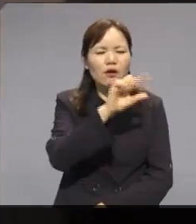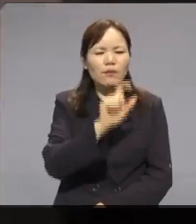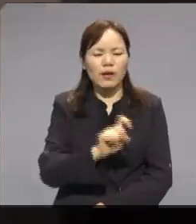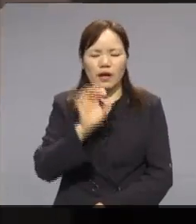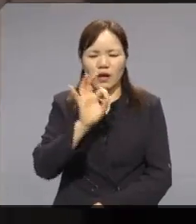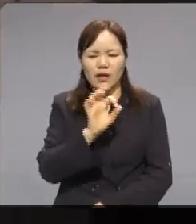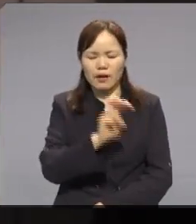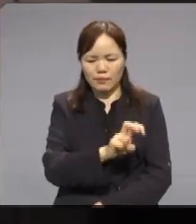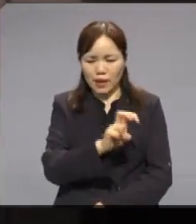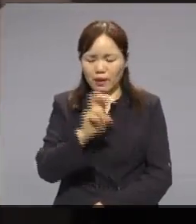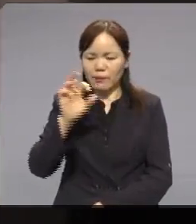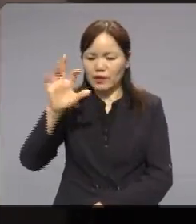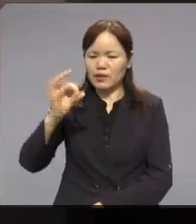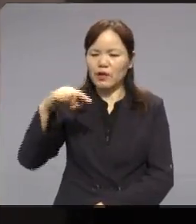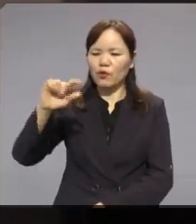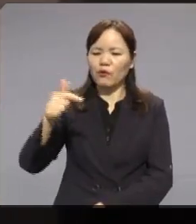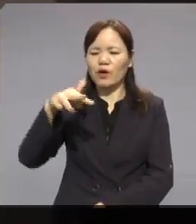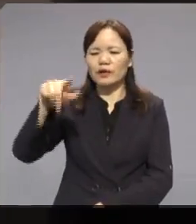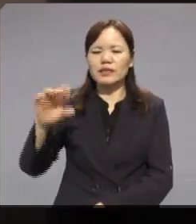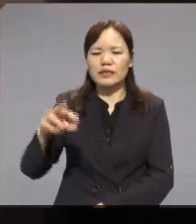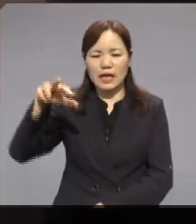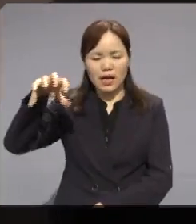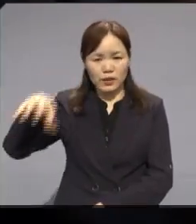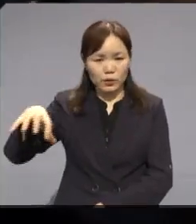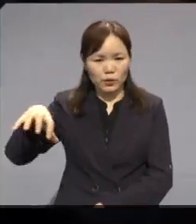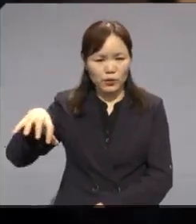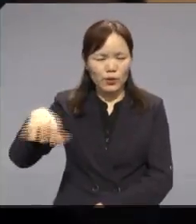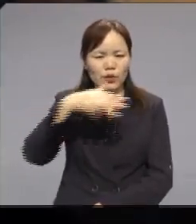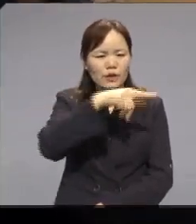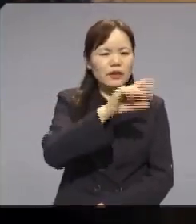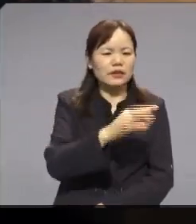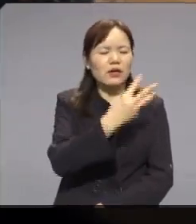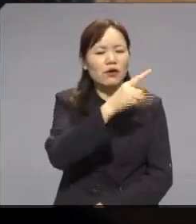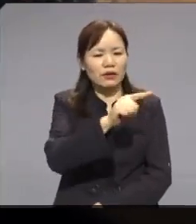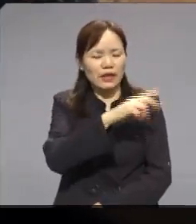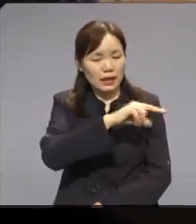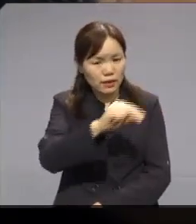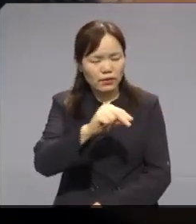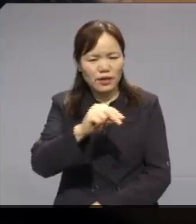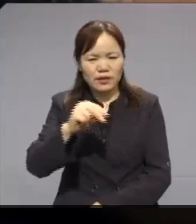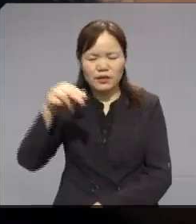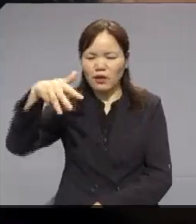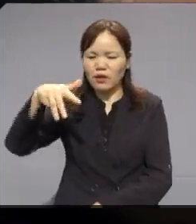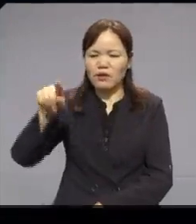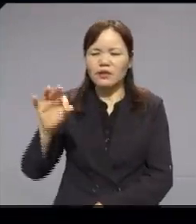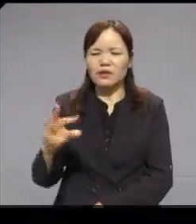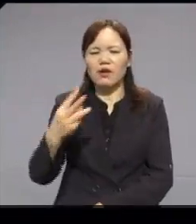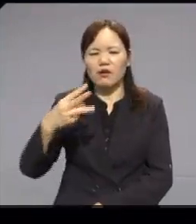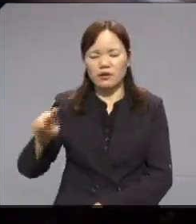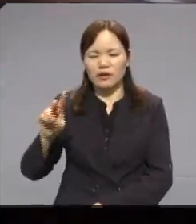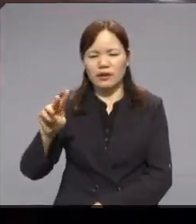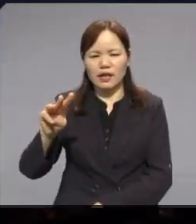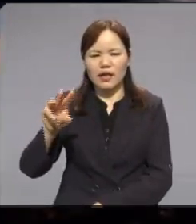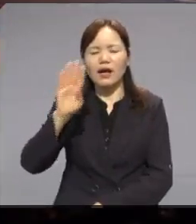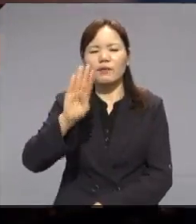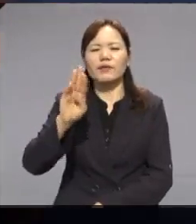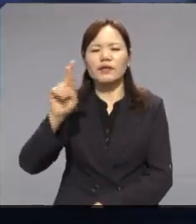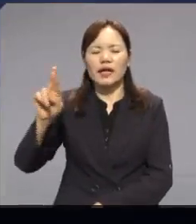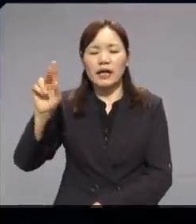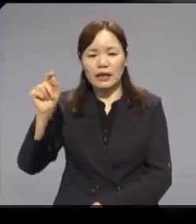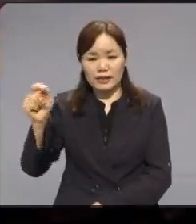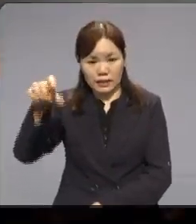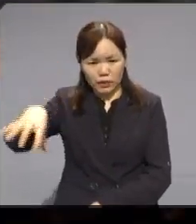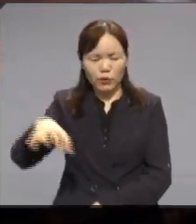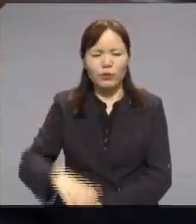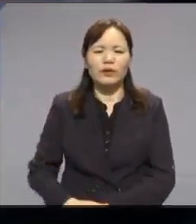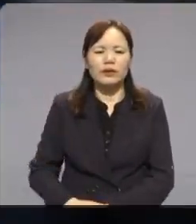원창동, 청라국제도시역에서 청라BRT 차고지 등입니다. 이들 노선은 서울 출퇴근에 수요가 많은